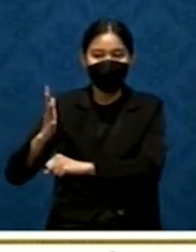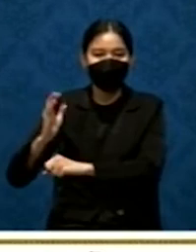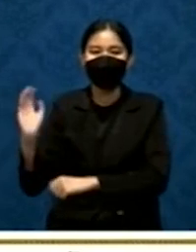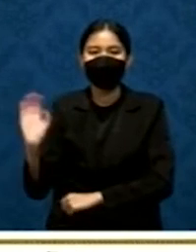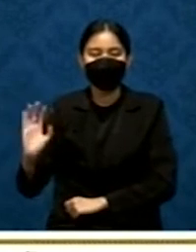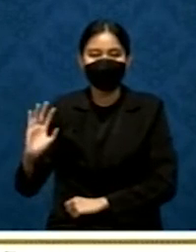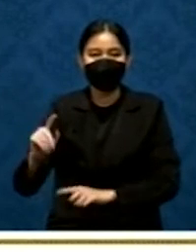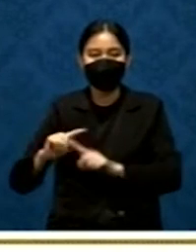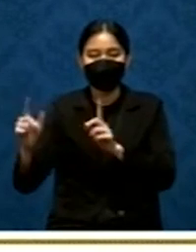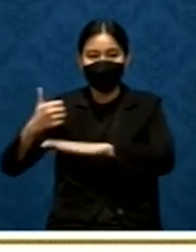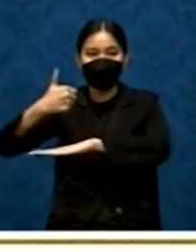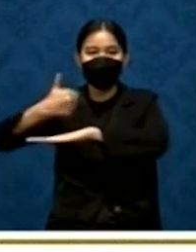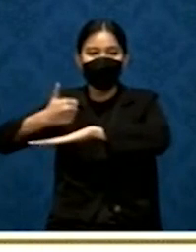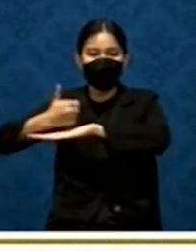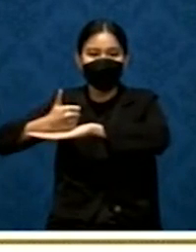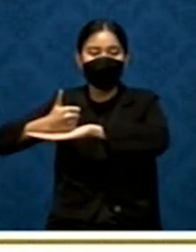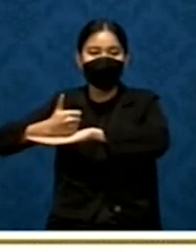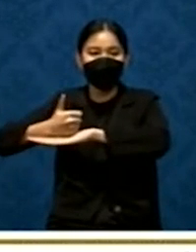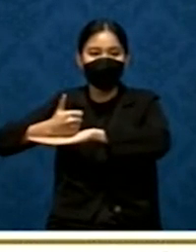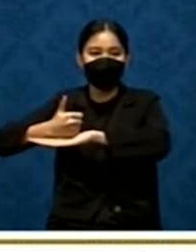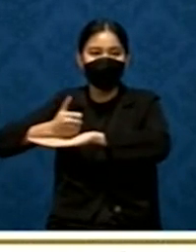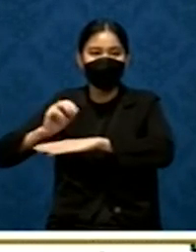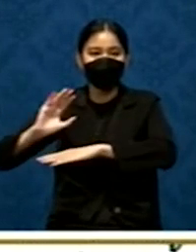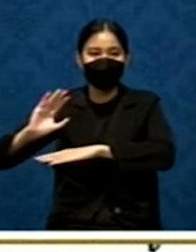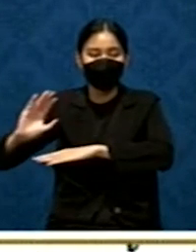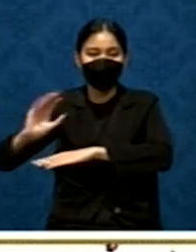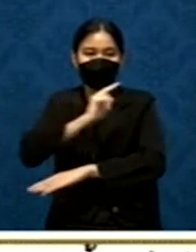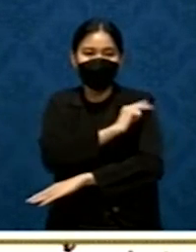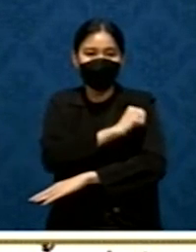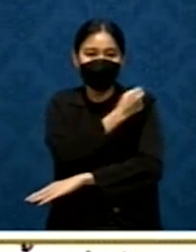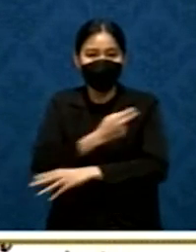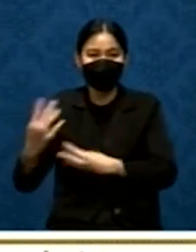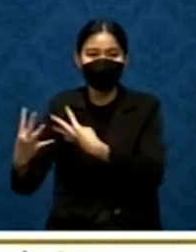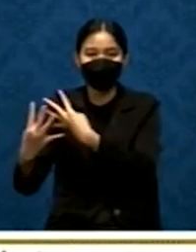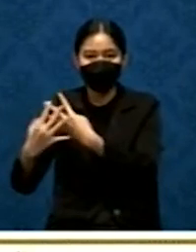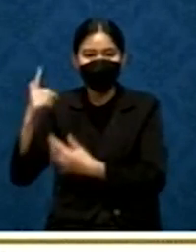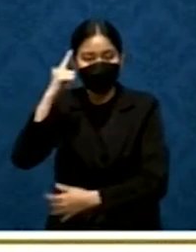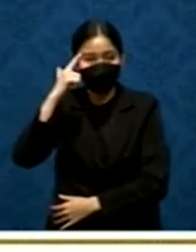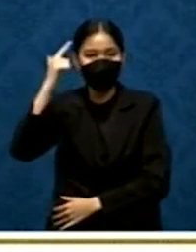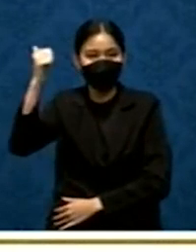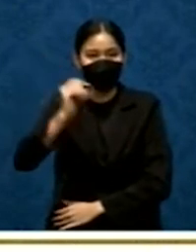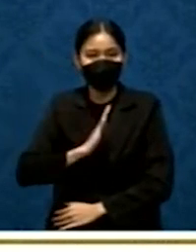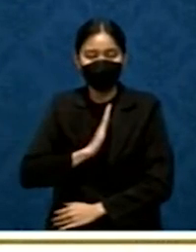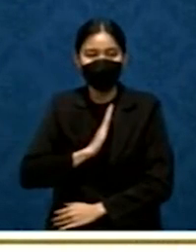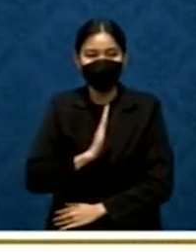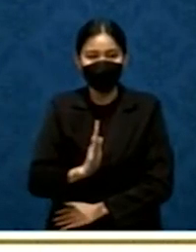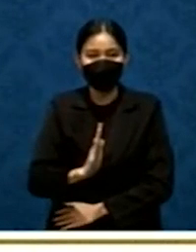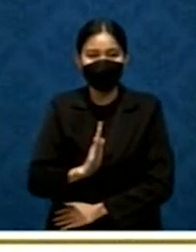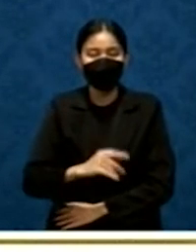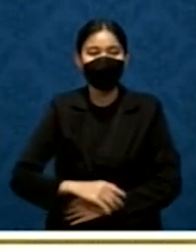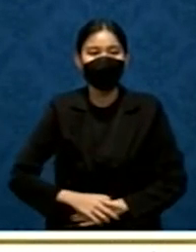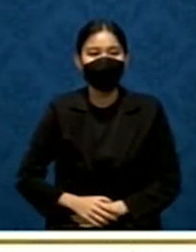แล้วท่านผู้อำนวยการของราชทัณฑ์เป็นคนเก่งมากและเป็นคนตรงมากแต่